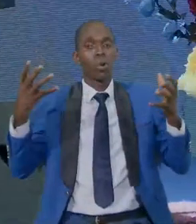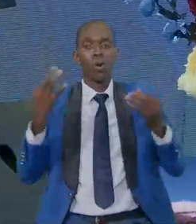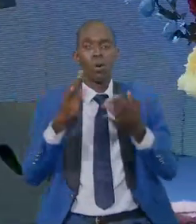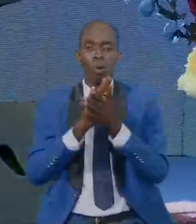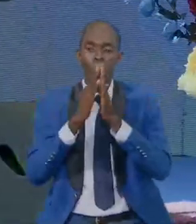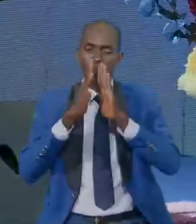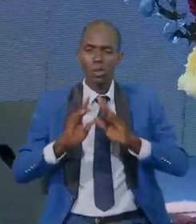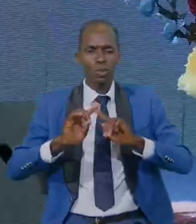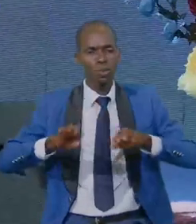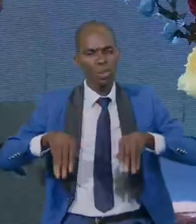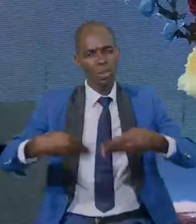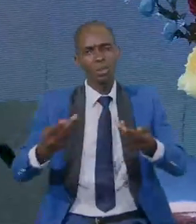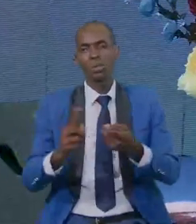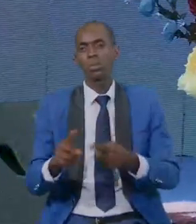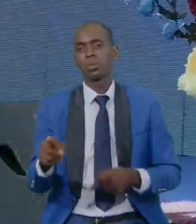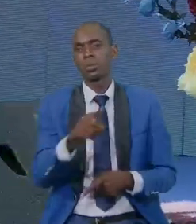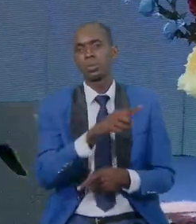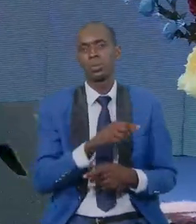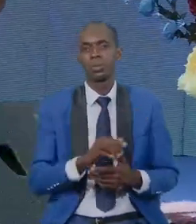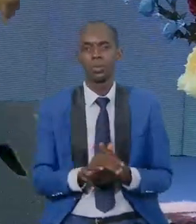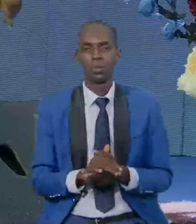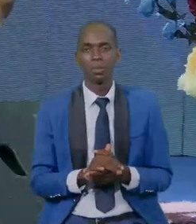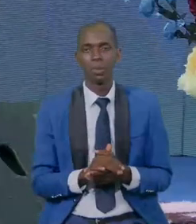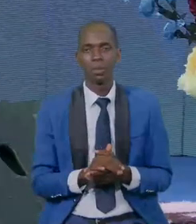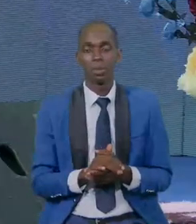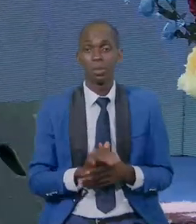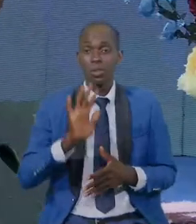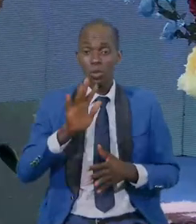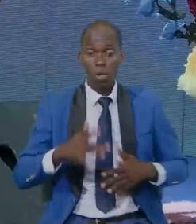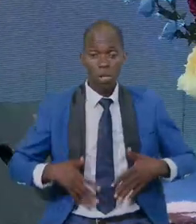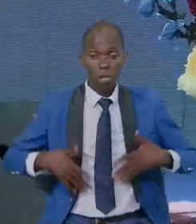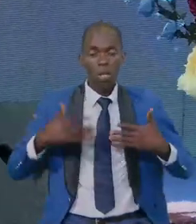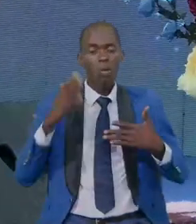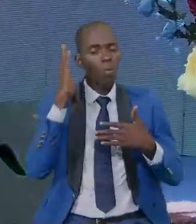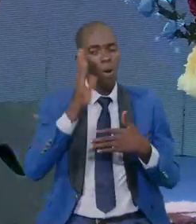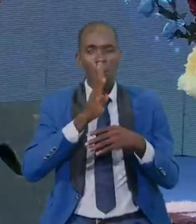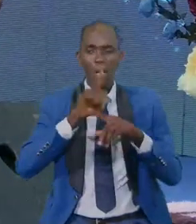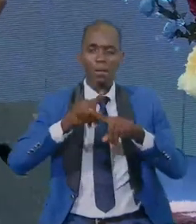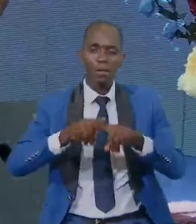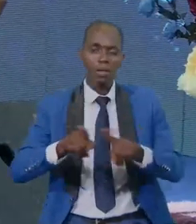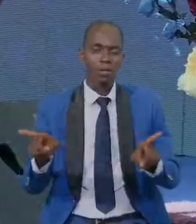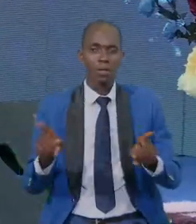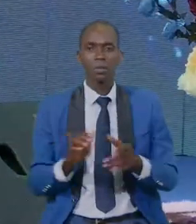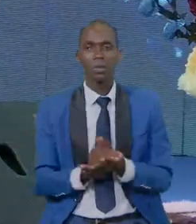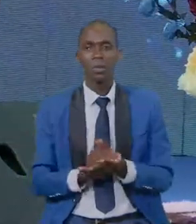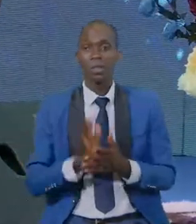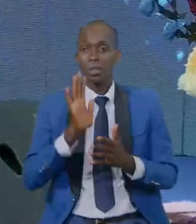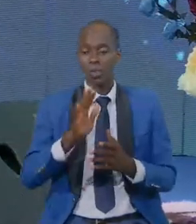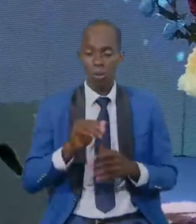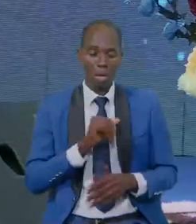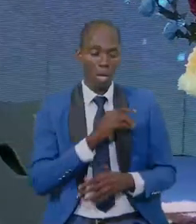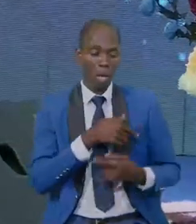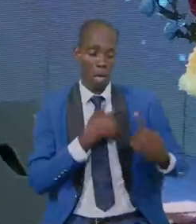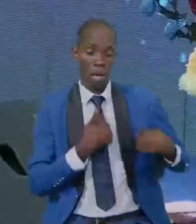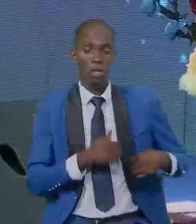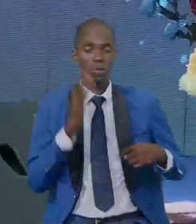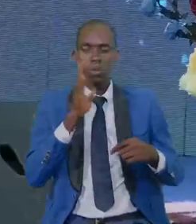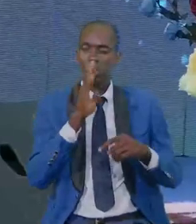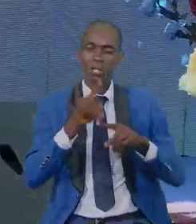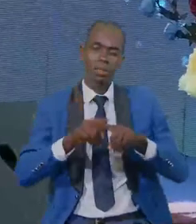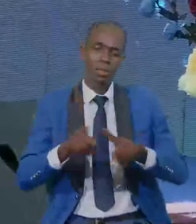il a une paix abondante à t'offrir. Ta vie sera différente. Ton cœur